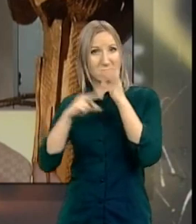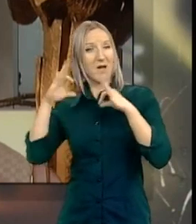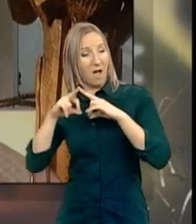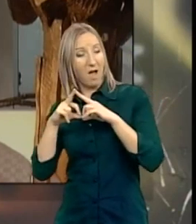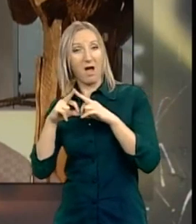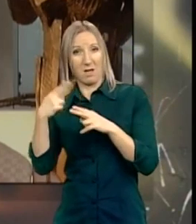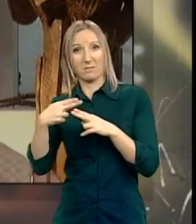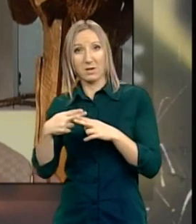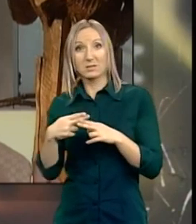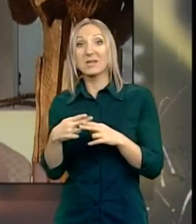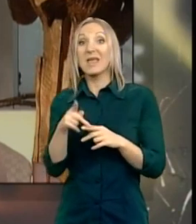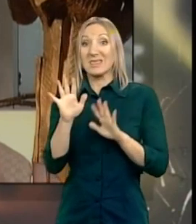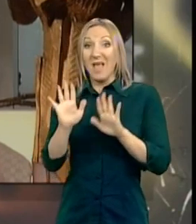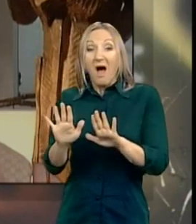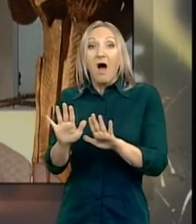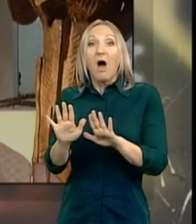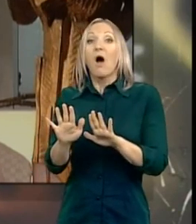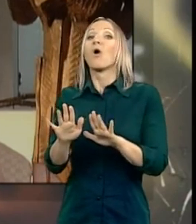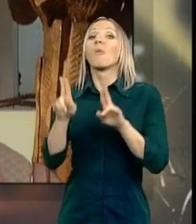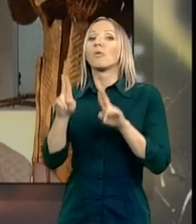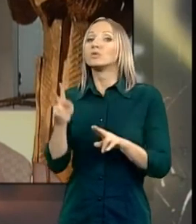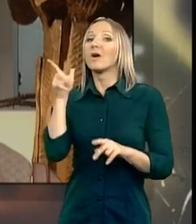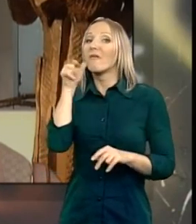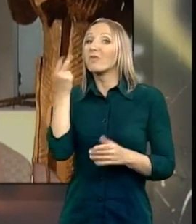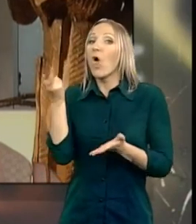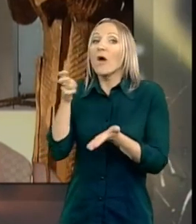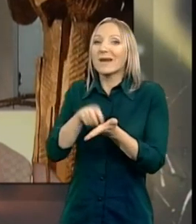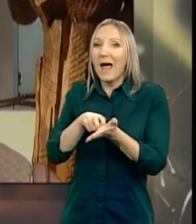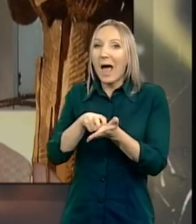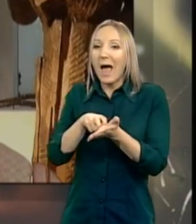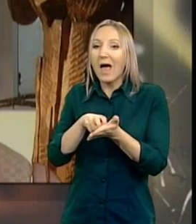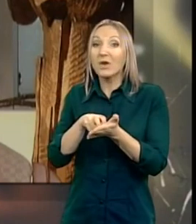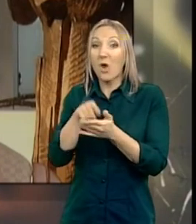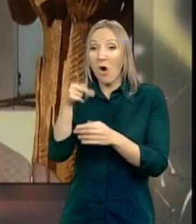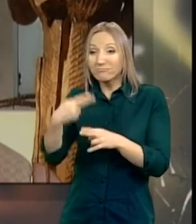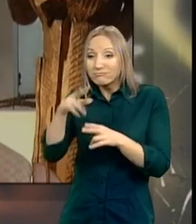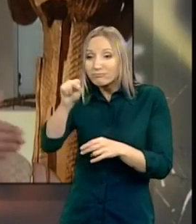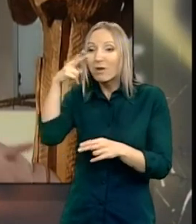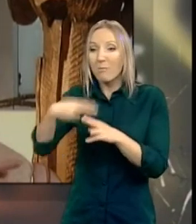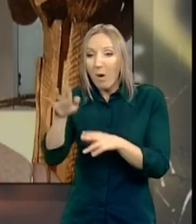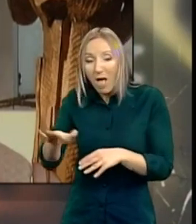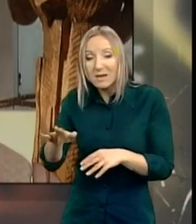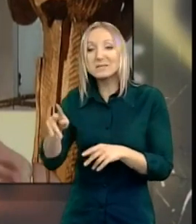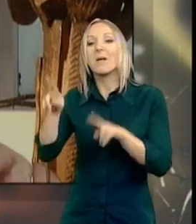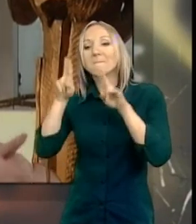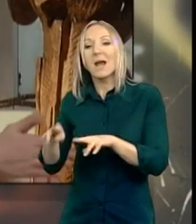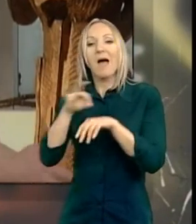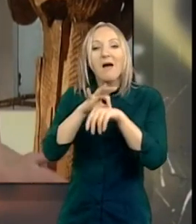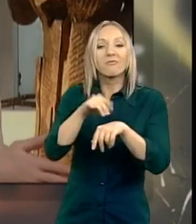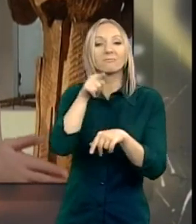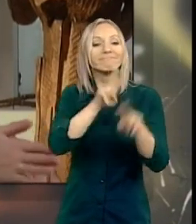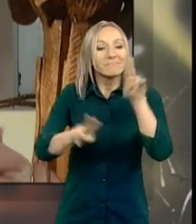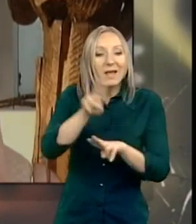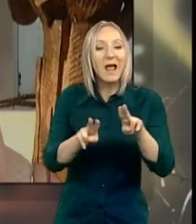spinalne mišićne atrofije i samim tim omogućava veoma rano usmeravanje tako dijagnostikovane dece na prave tretmane i terapije